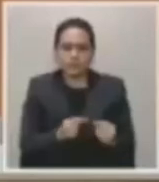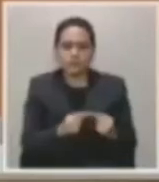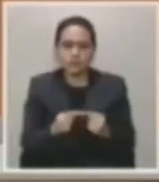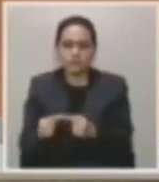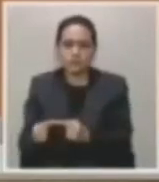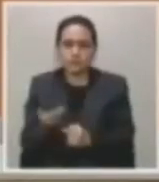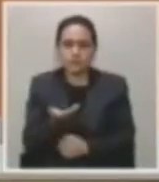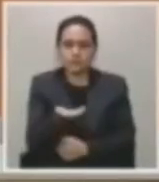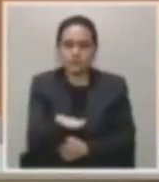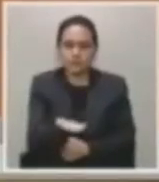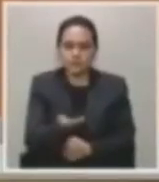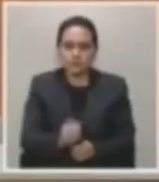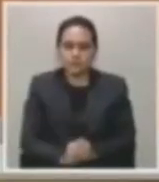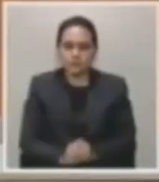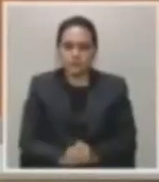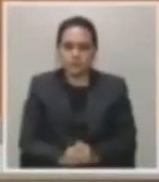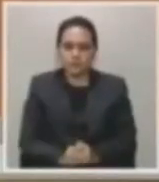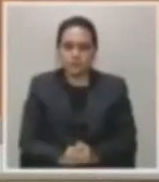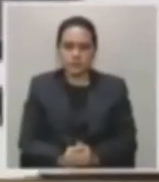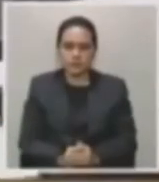คุณยศวัฒน์มาไปศาลศิลป